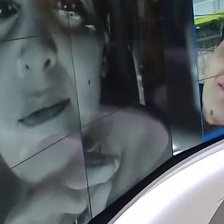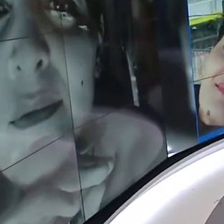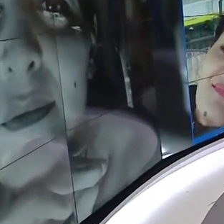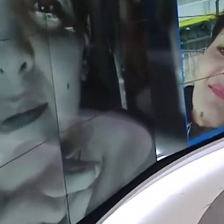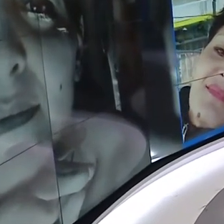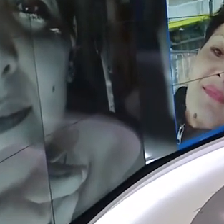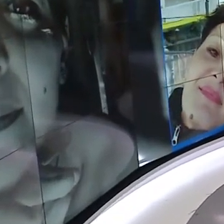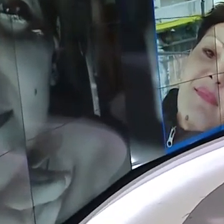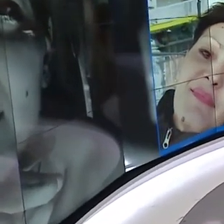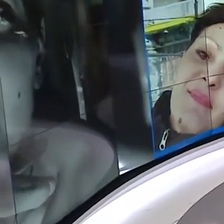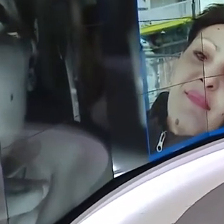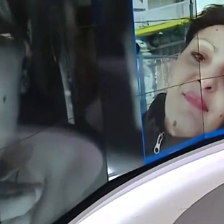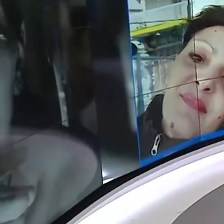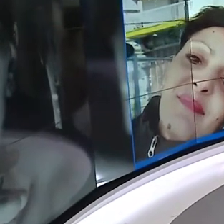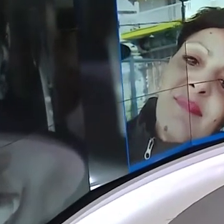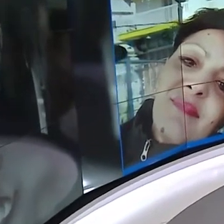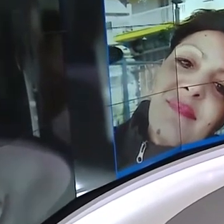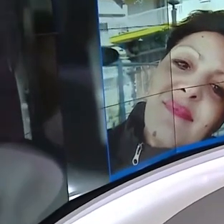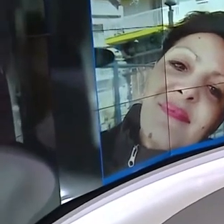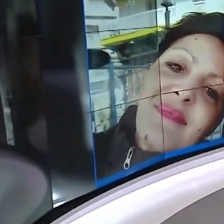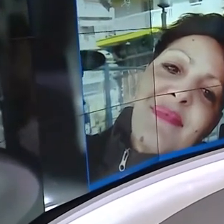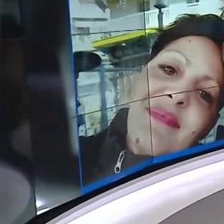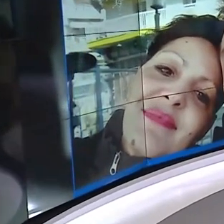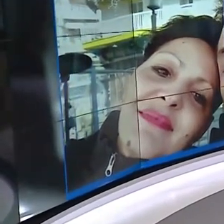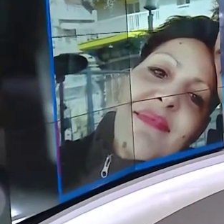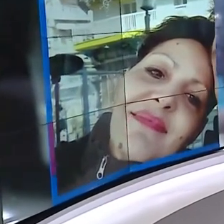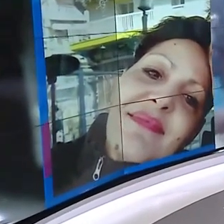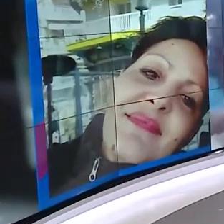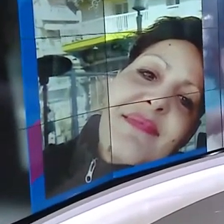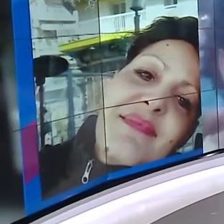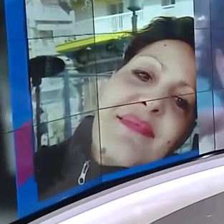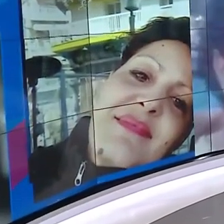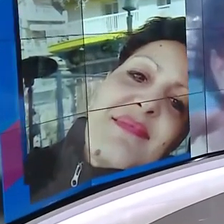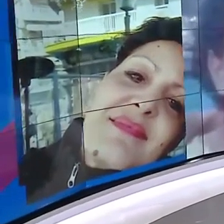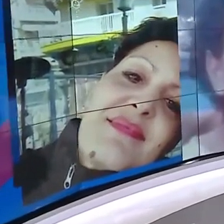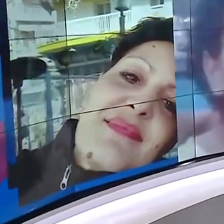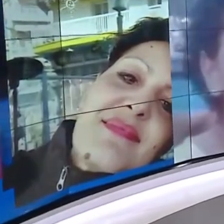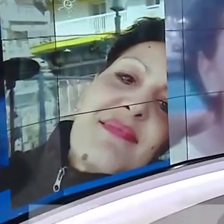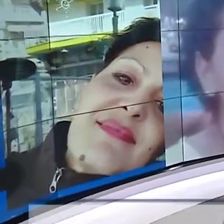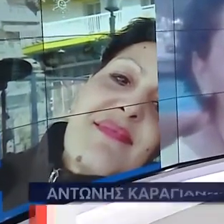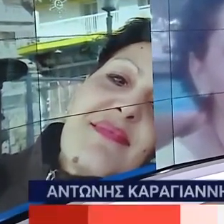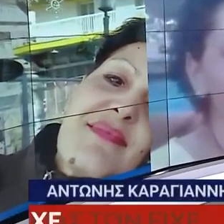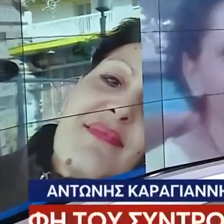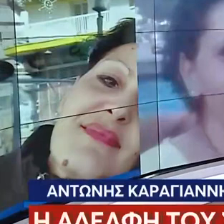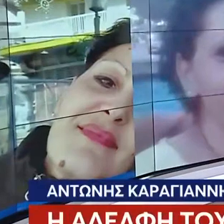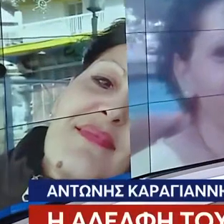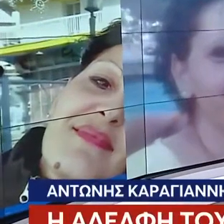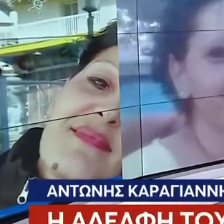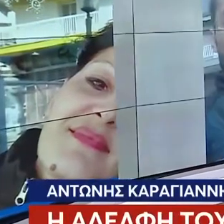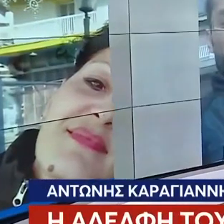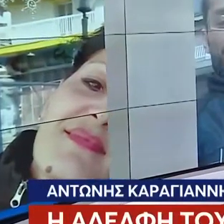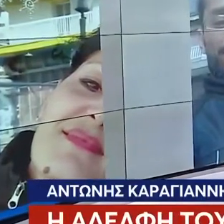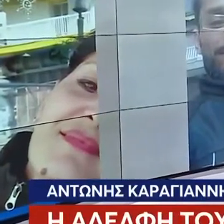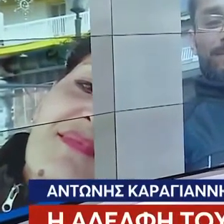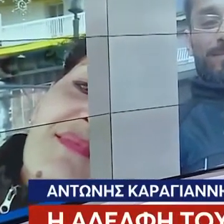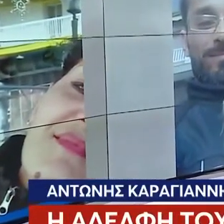Καταρχήν, θα με επιτρέψετε να εκφράσω τα συλληπιτήριά μου ως προς την οικογένεια τόσο της γυναίκας όσο και του κυοφορούμενου εμβρίου σχετικά με το περιστατικό που ήταν τα μάτια μας τις τελευταίες